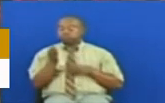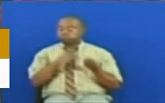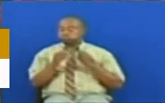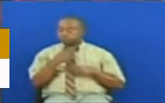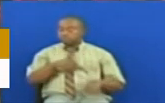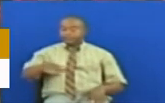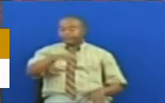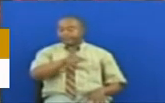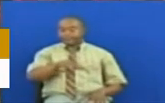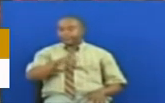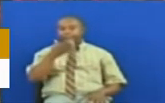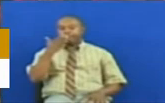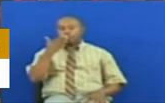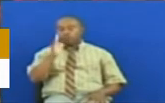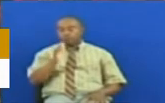hili muhimu